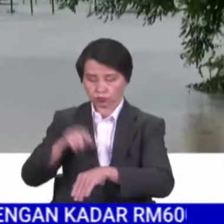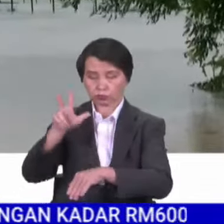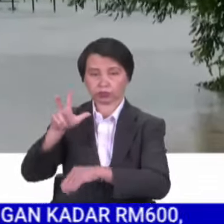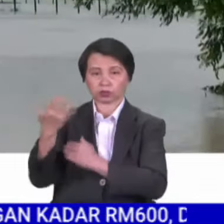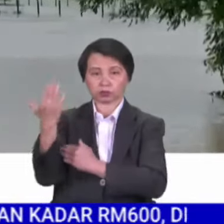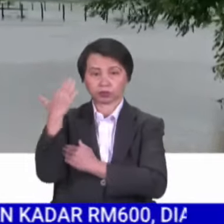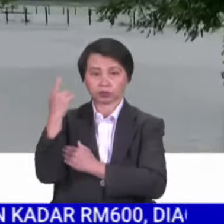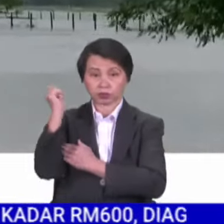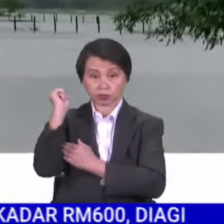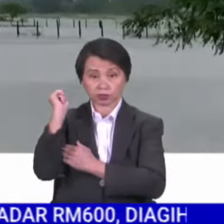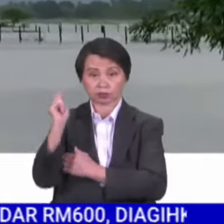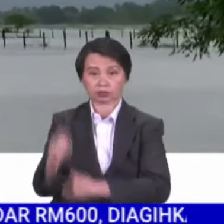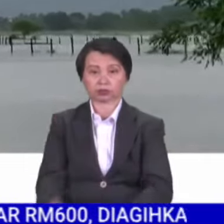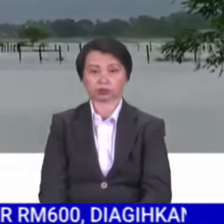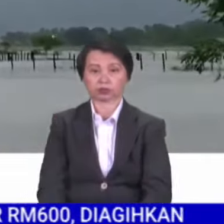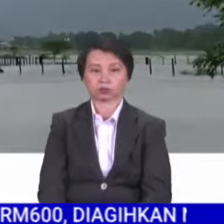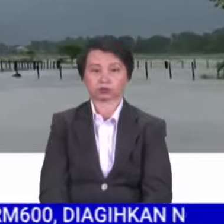3 pagi tadi.